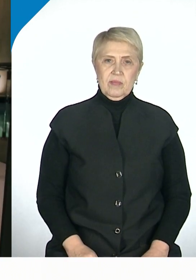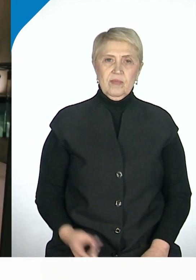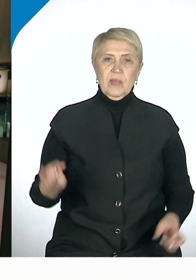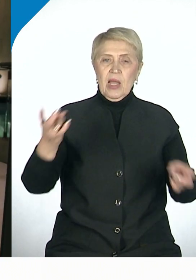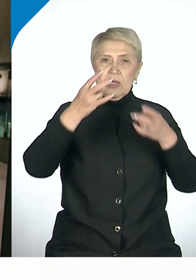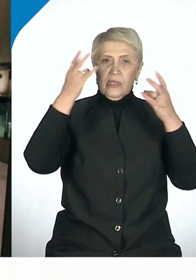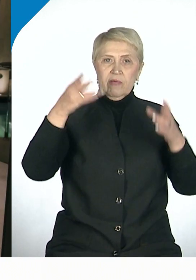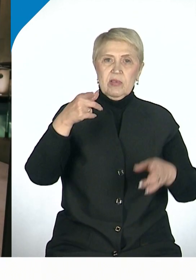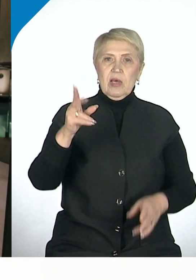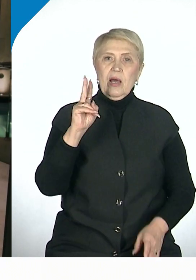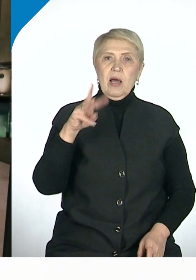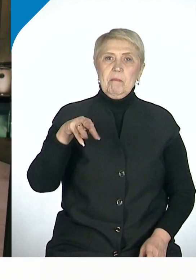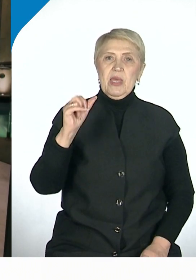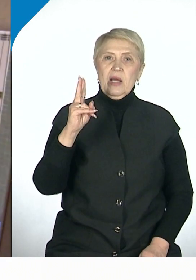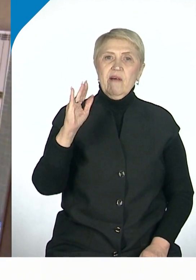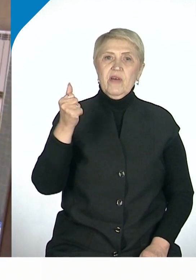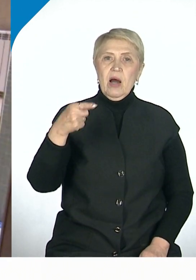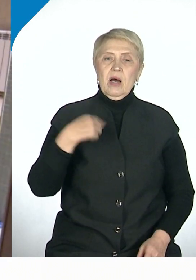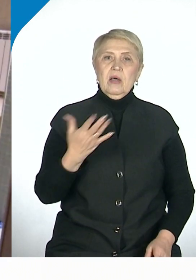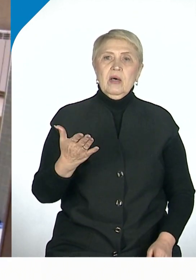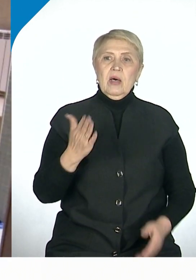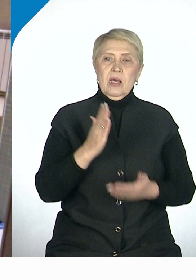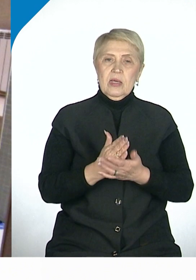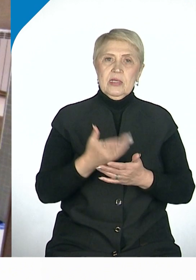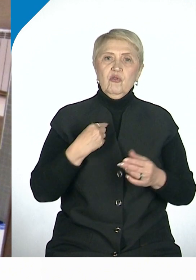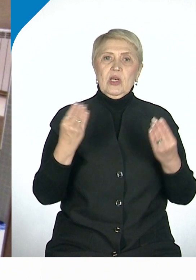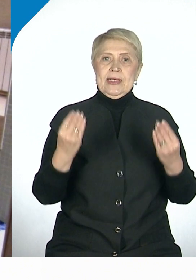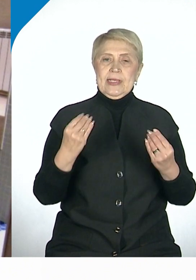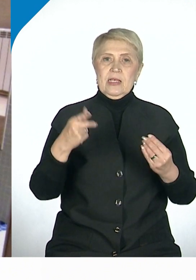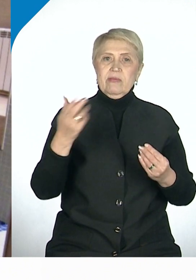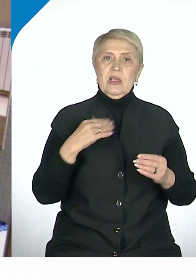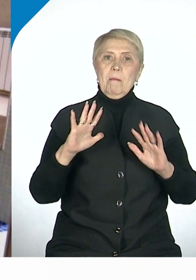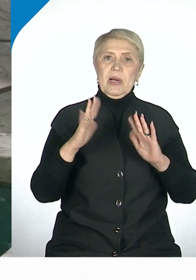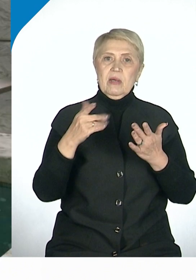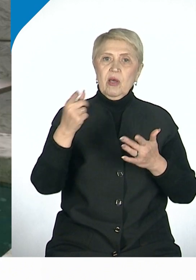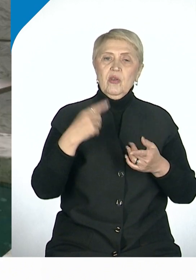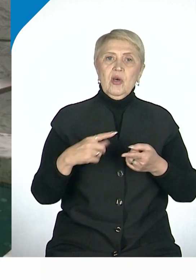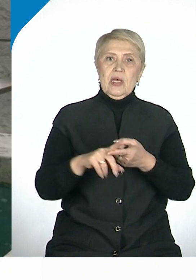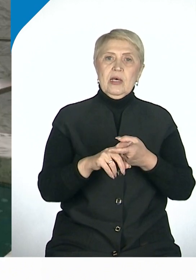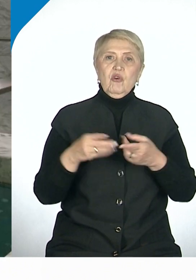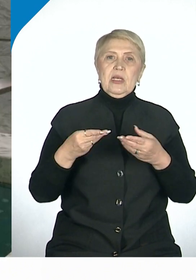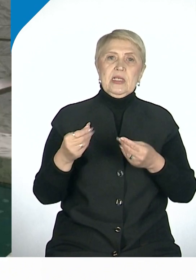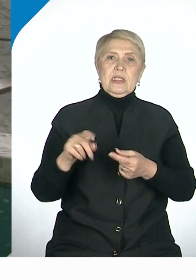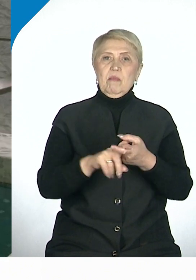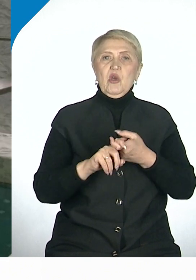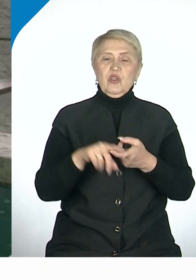микве достаточно небольшой концентрации воды естественного происхождения. Ее смешивают с водопроводной. И там